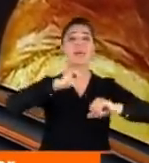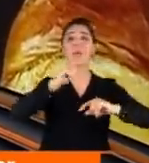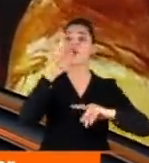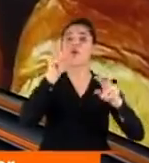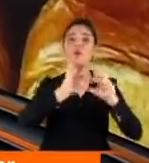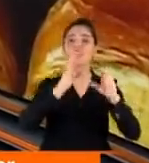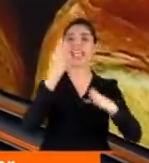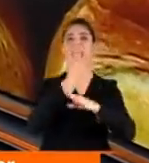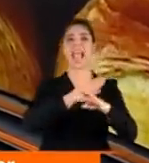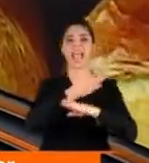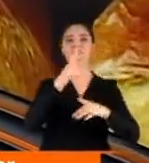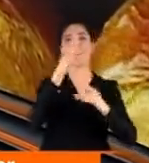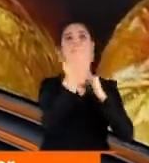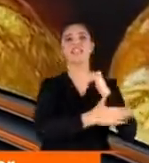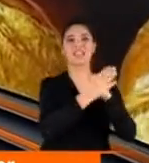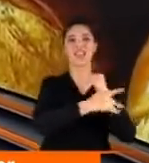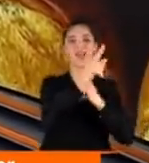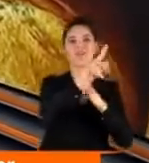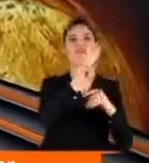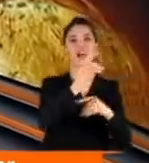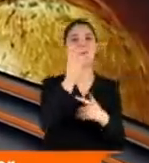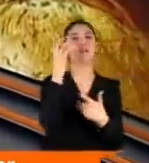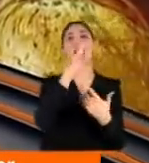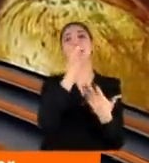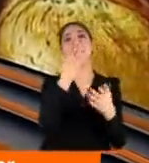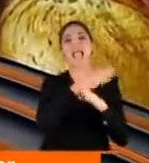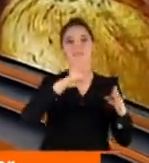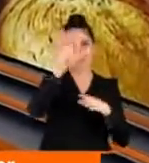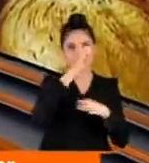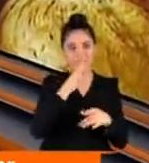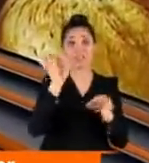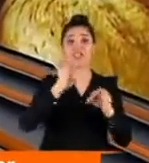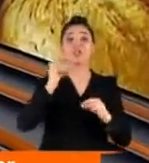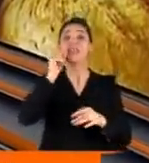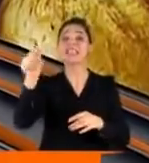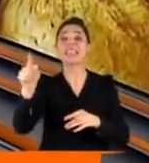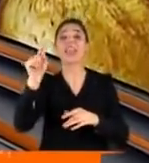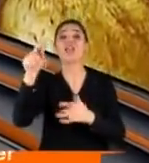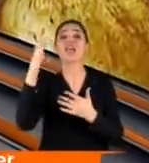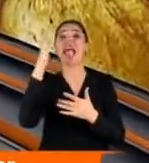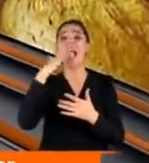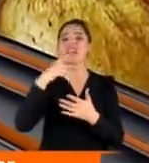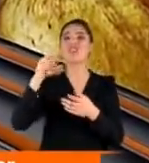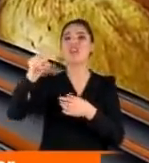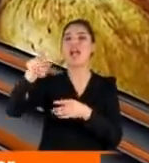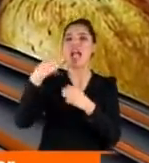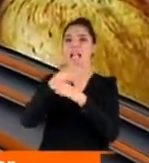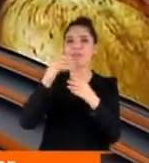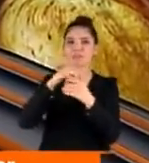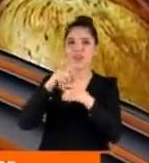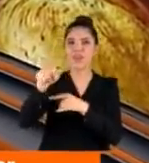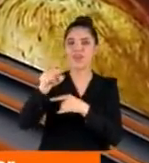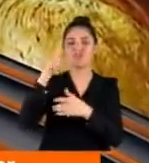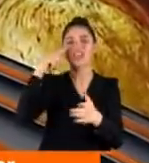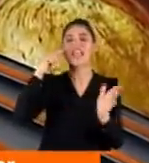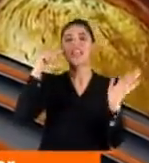ekmek. Zaten Trabzon'un meşhur Vakfı Kebir ekmeğini bilmeyen yok ama şimdi Giresun Çavuşlu'nun ekşi mayalı ekmeği için de bölgesel işaret